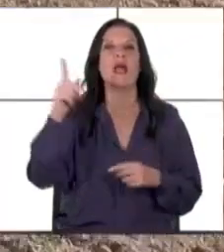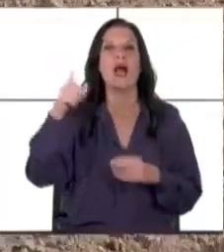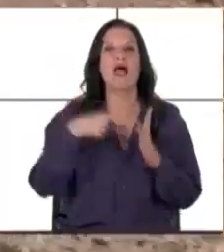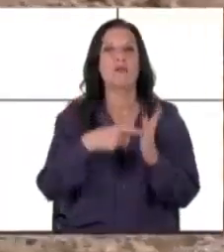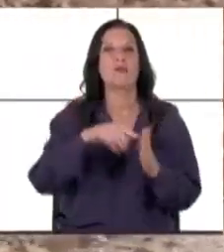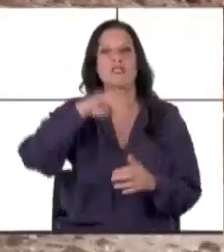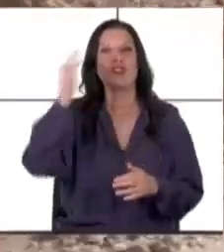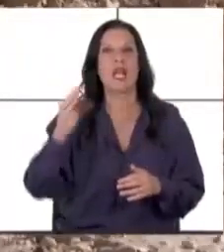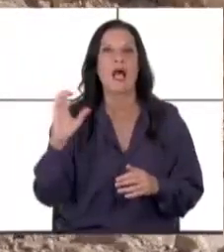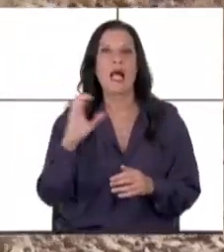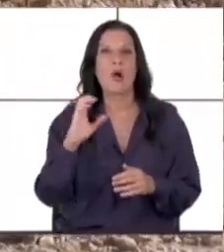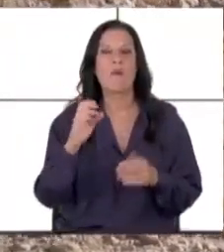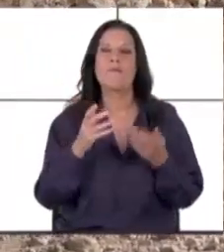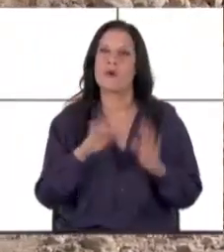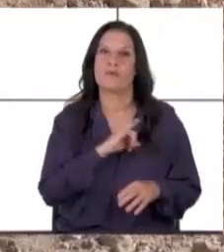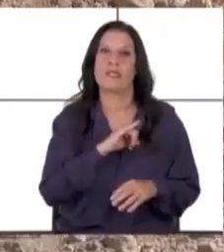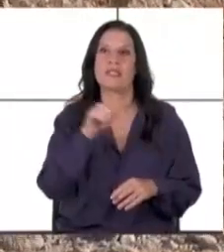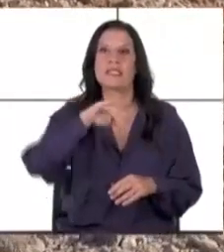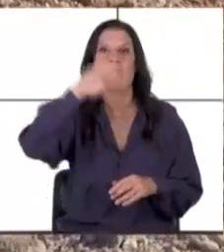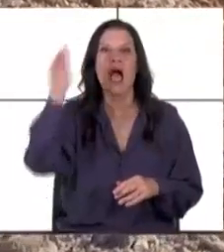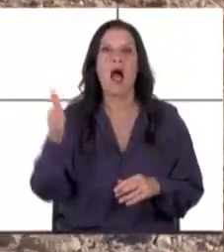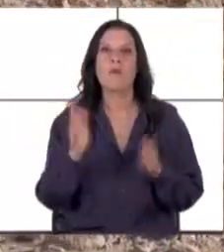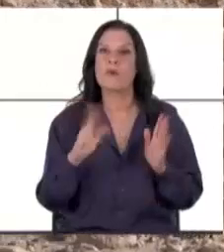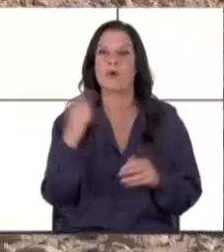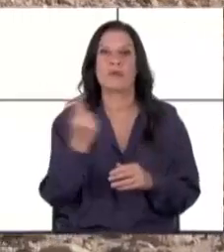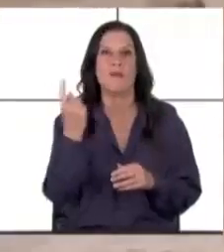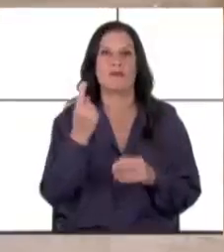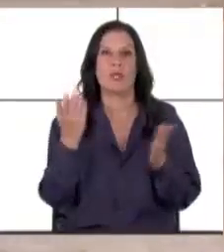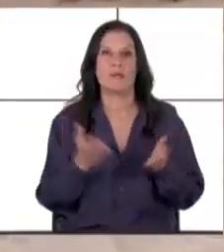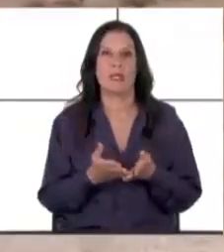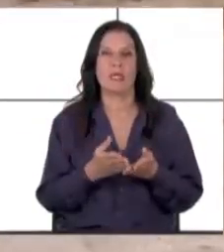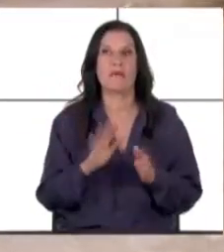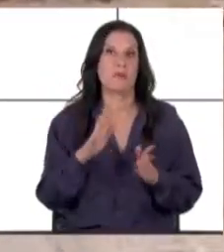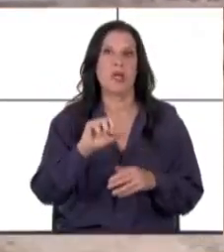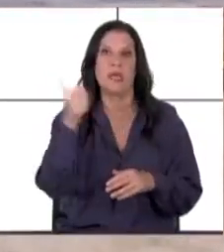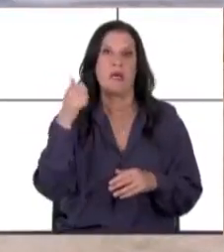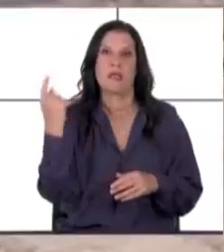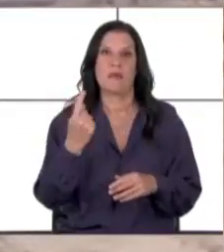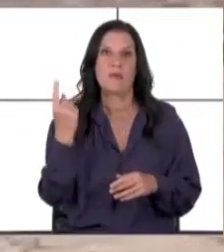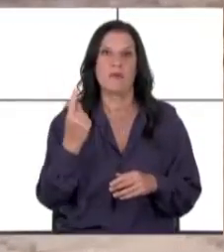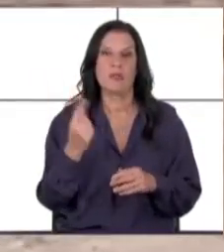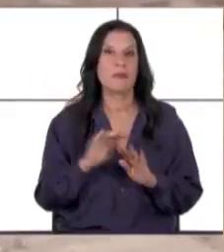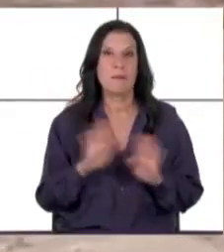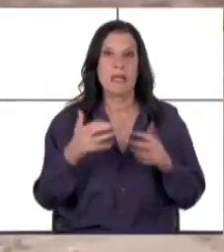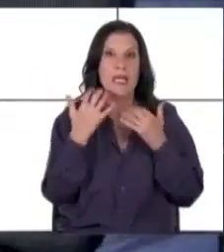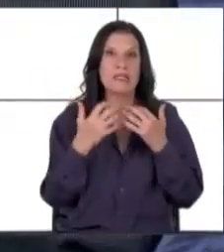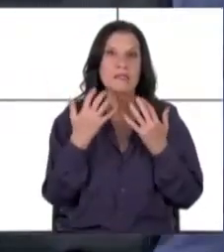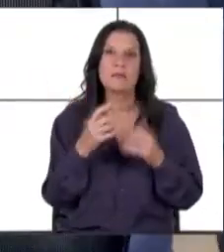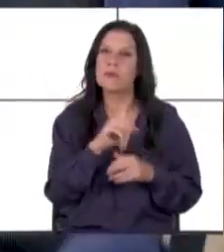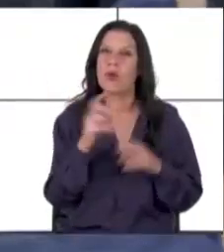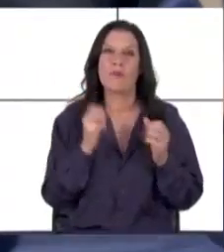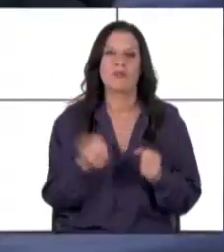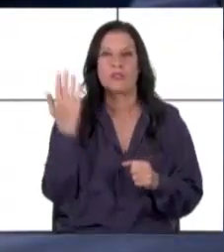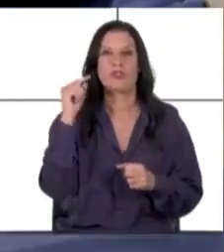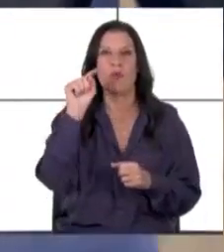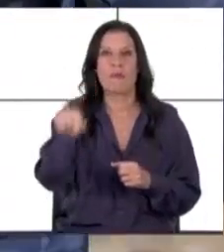הזה. זה הר מאוד מאוד מבודד בנגב, אולי הכי מבודד, שלולא הסיפור ספק אם בכלל מישהו היה מגיע לשם. אבל